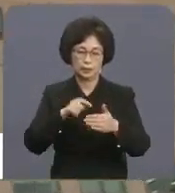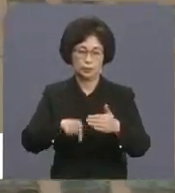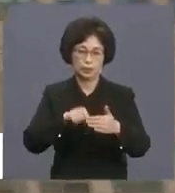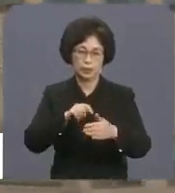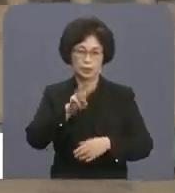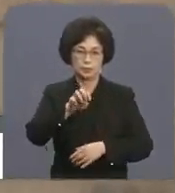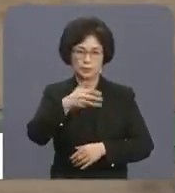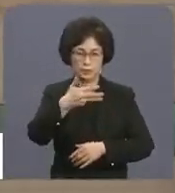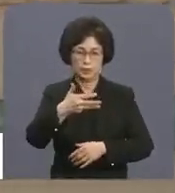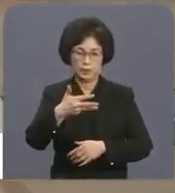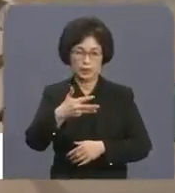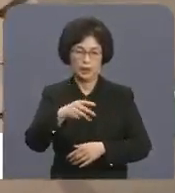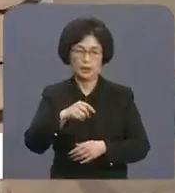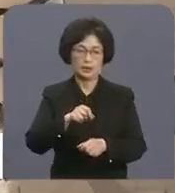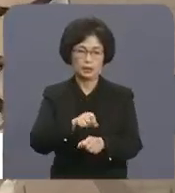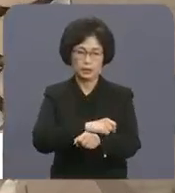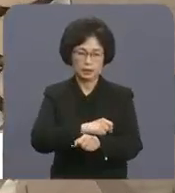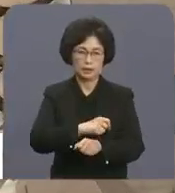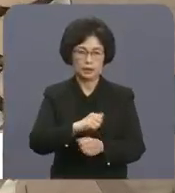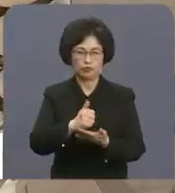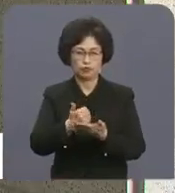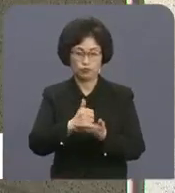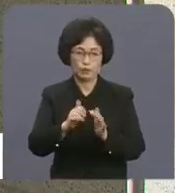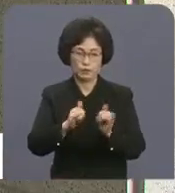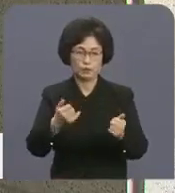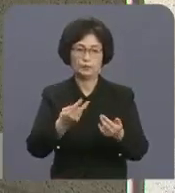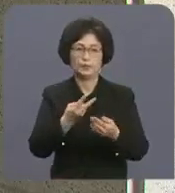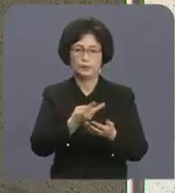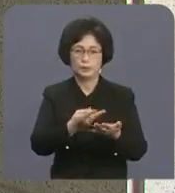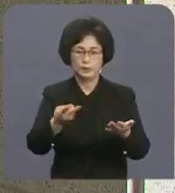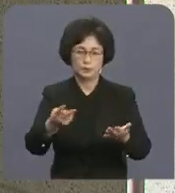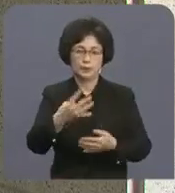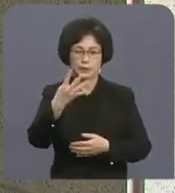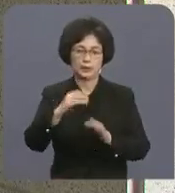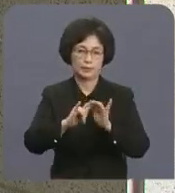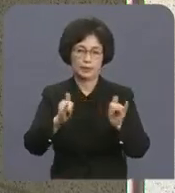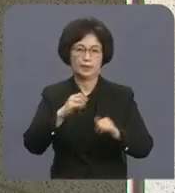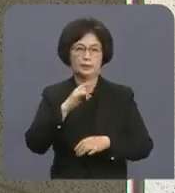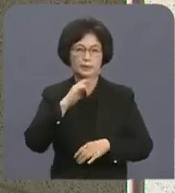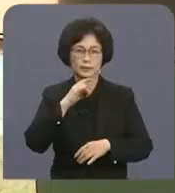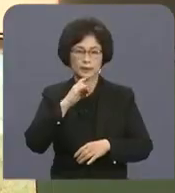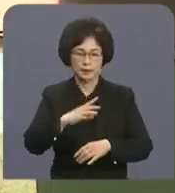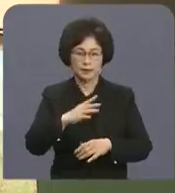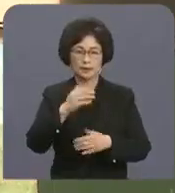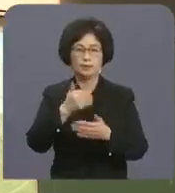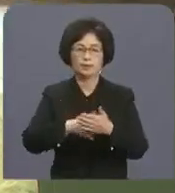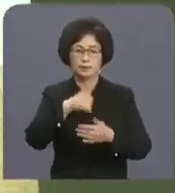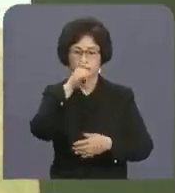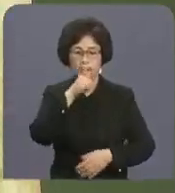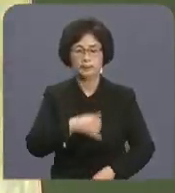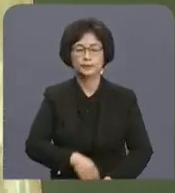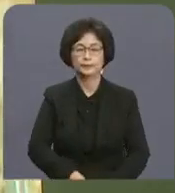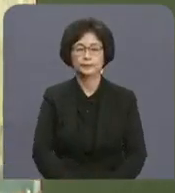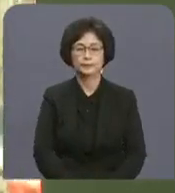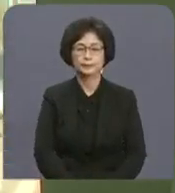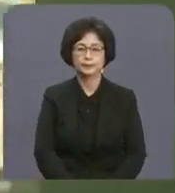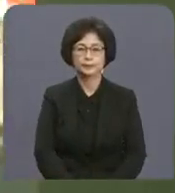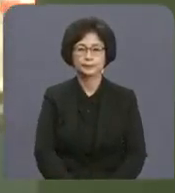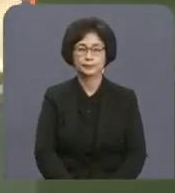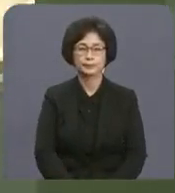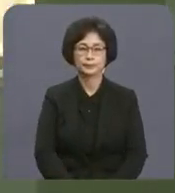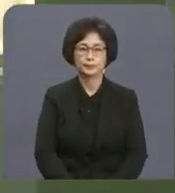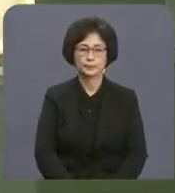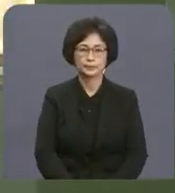38개 병상, 특히 중환자 병상은 4개 병상만 남아있는 상황입니다. KBS 뉴스 안종홍입니다.